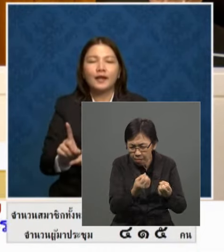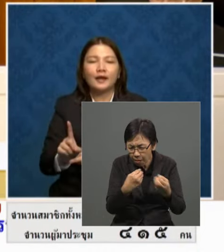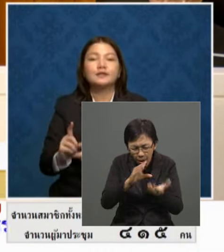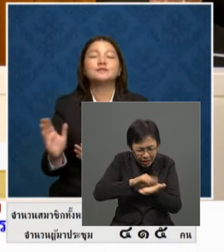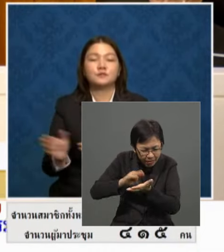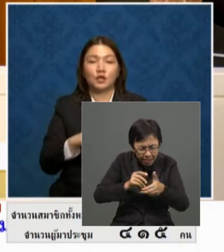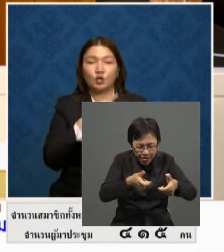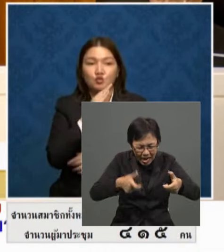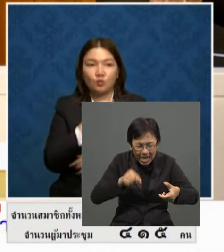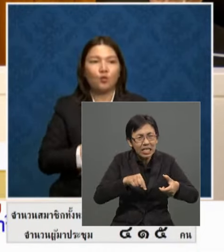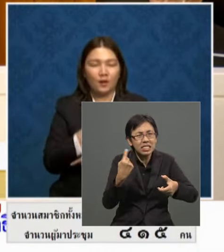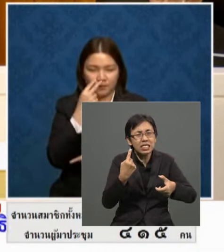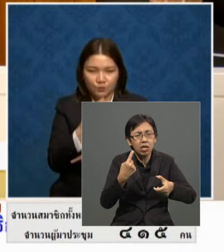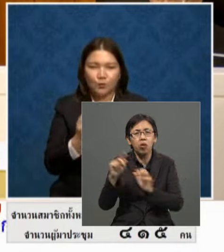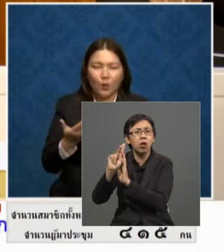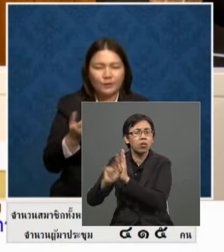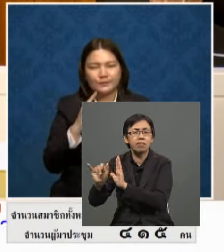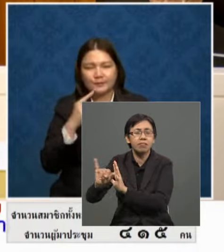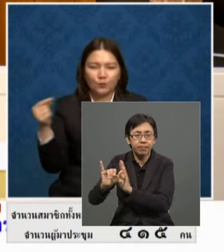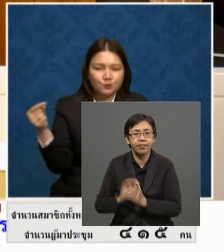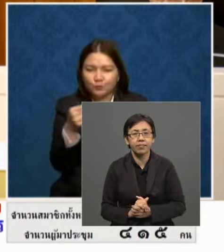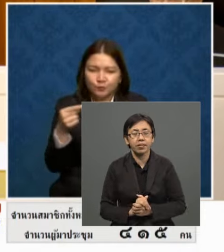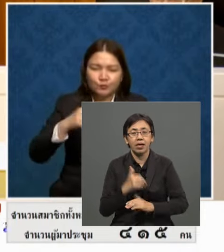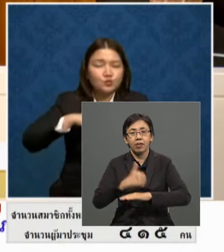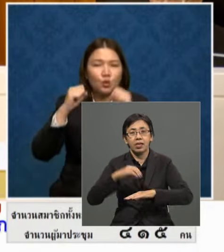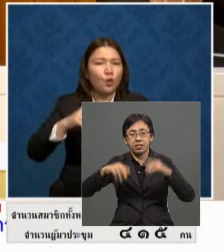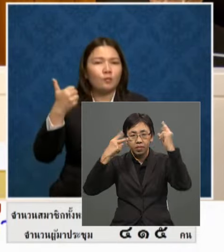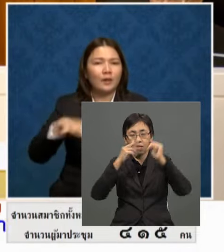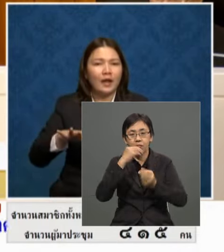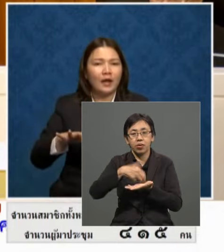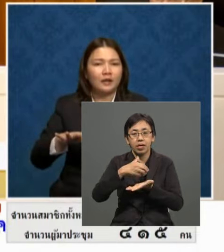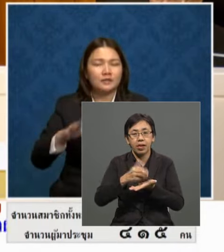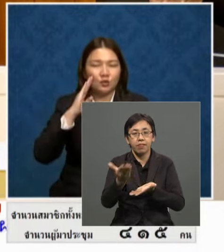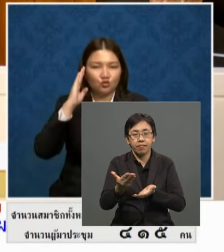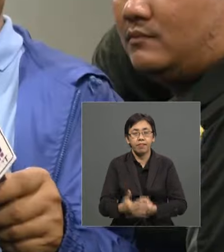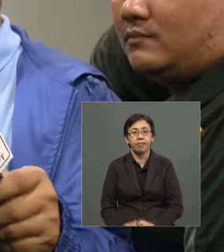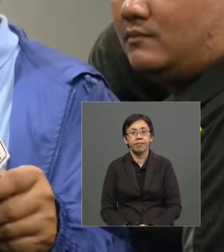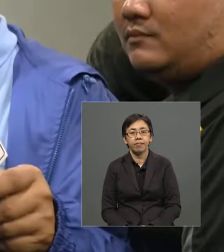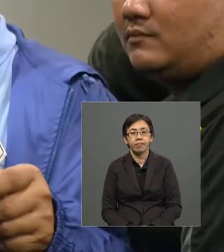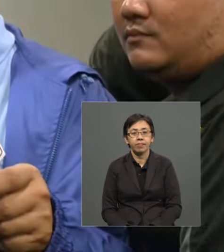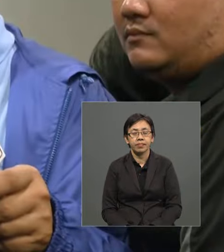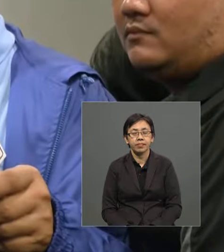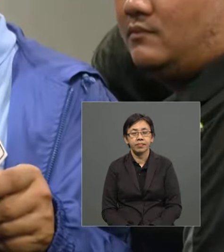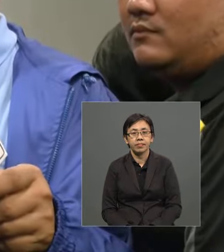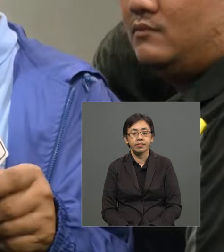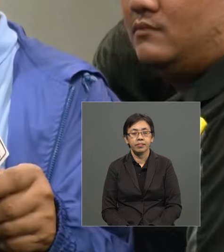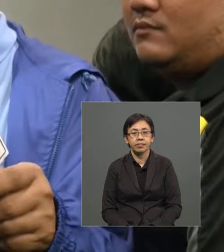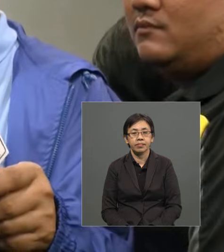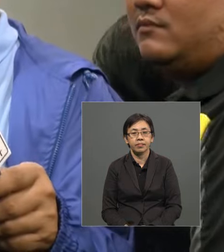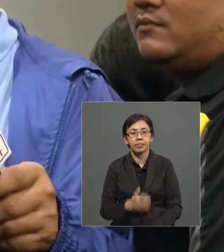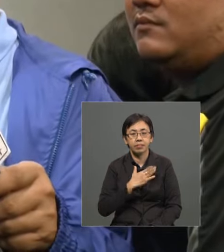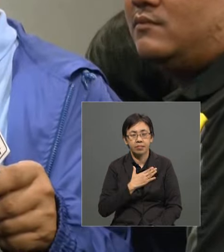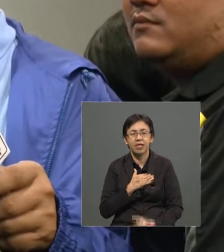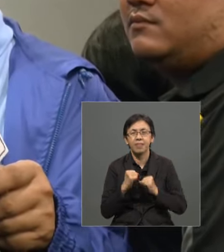ฟังการอธิบายเพิ่มเติมจากทางรัฐมนตรีประจำสำนักนายกรัฐมนตรีค่ะผมก็พยายาม